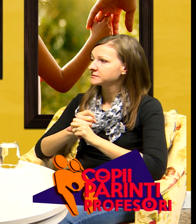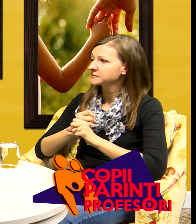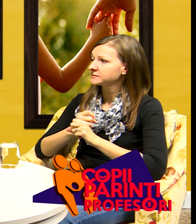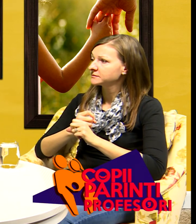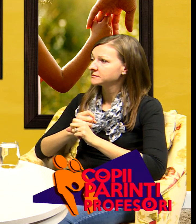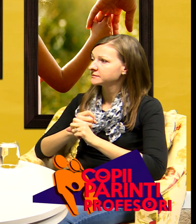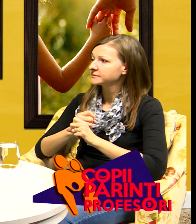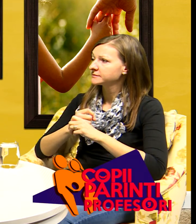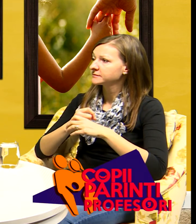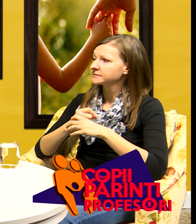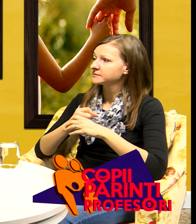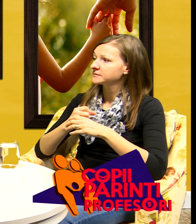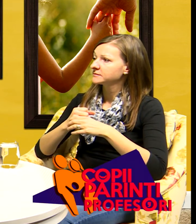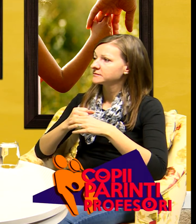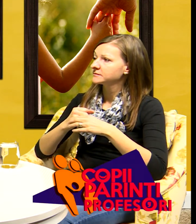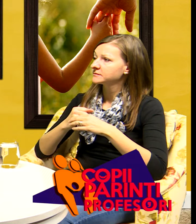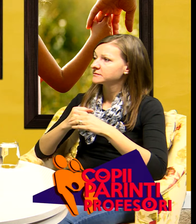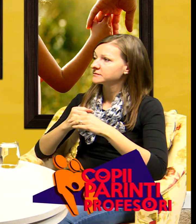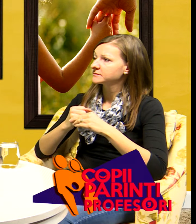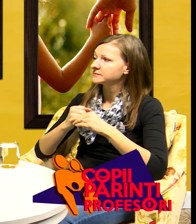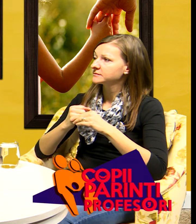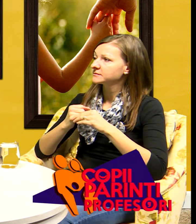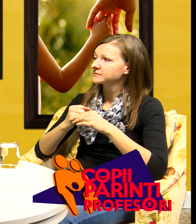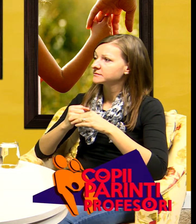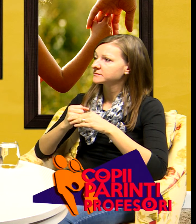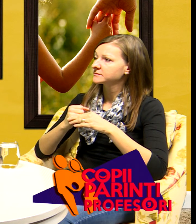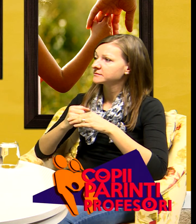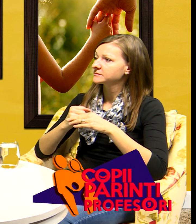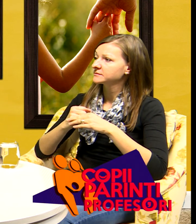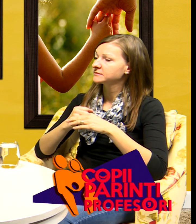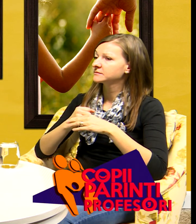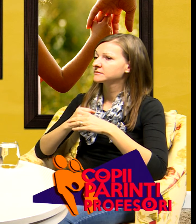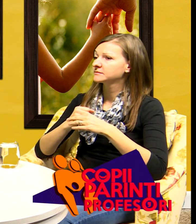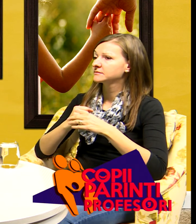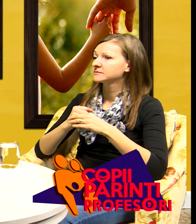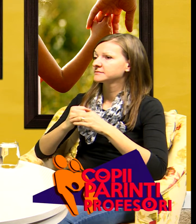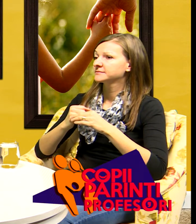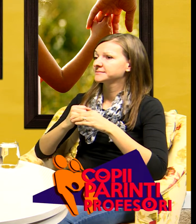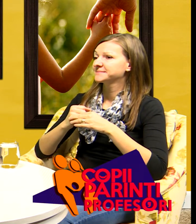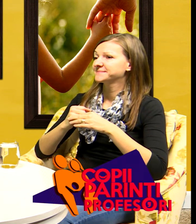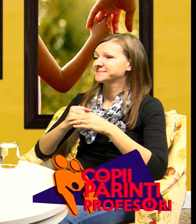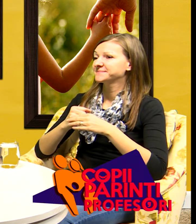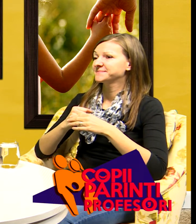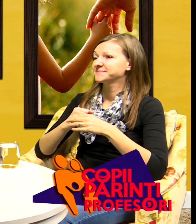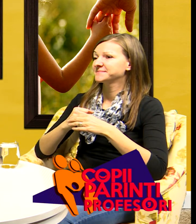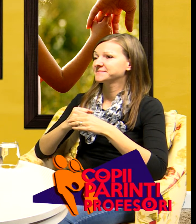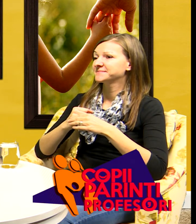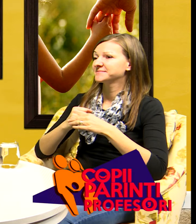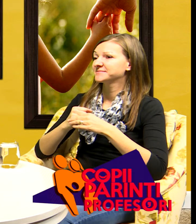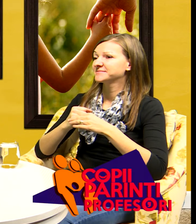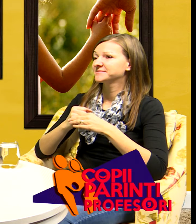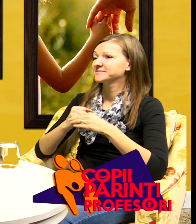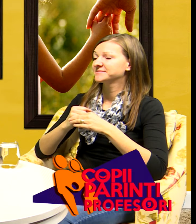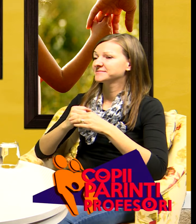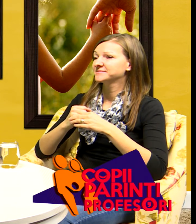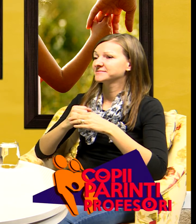semnele? Deci, cum le învață de mici? La școală, la școală,